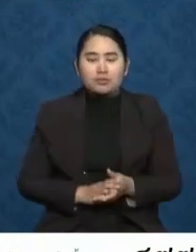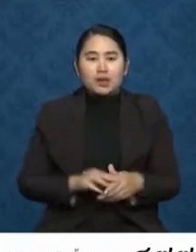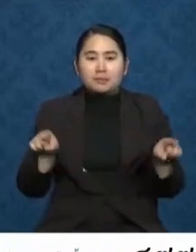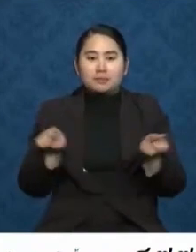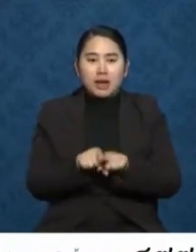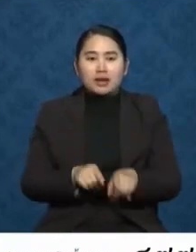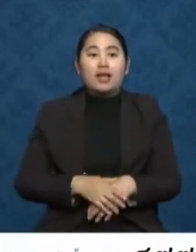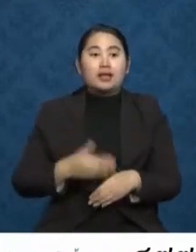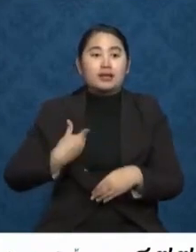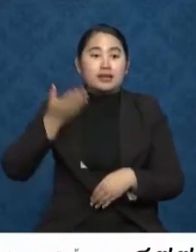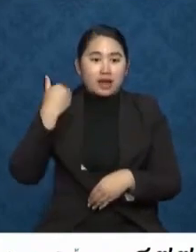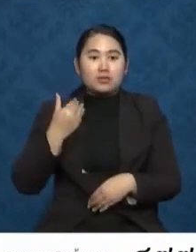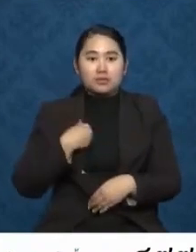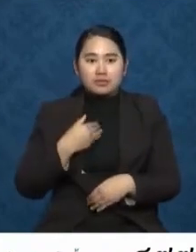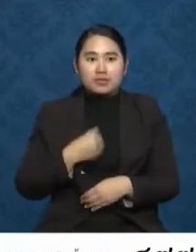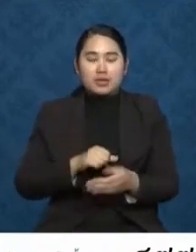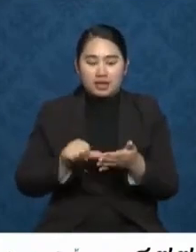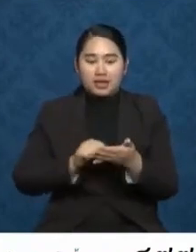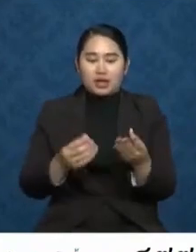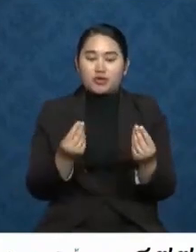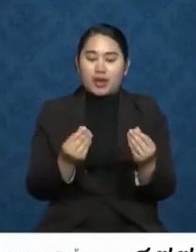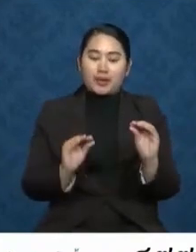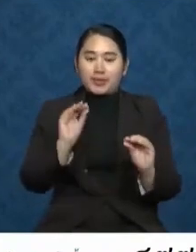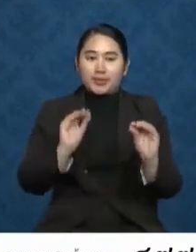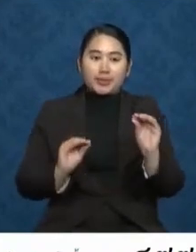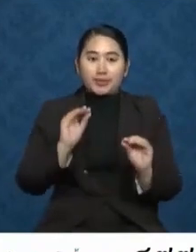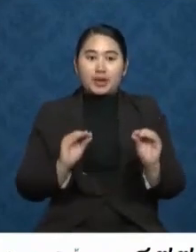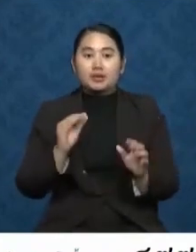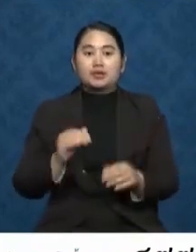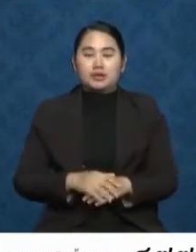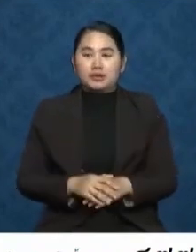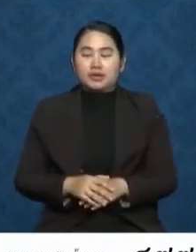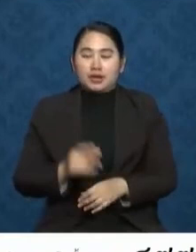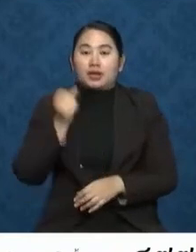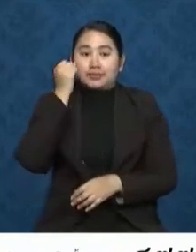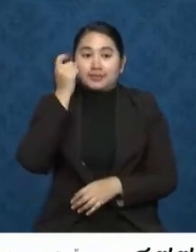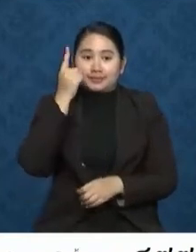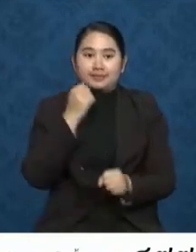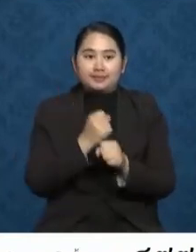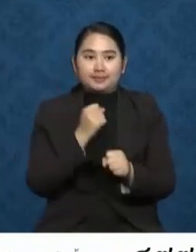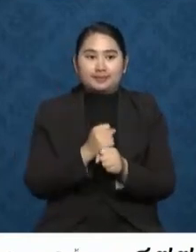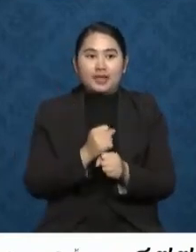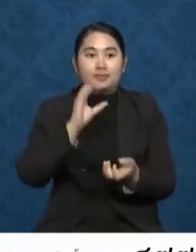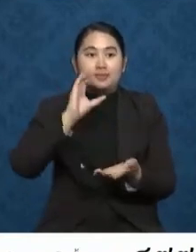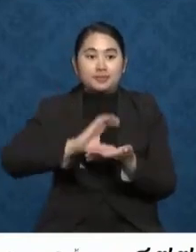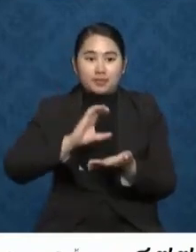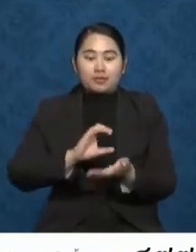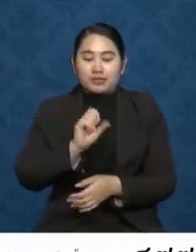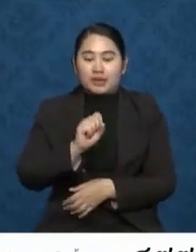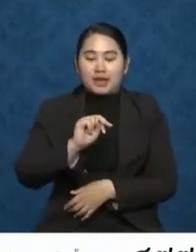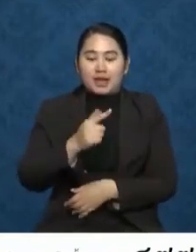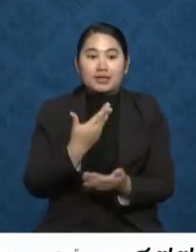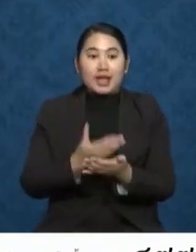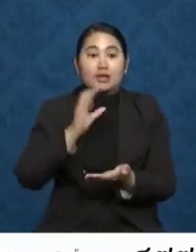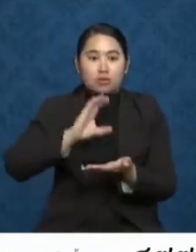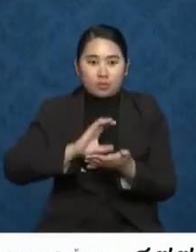หว่างแล้วแก้ไขเพิ่มเติมเปลี่ยนแปลงแค่ตัวเลขขึ้นลงเท่านั้นเข้าจะดีครับว่าหน่วยงานในการจัดทำงบประมาณคือสำนักงบประมาณที่ต้องจัด